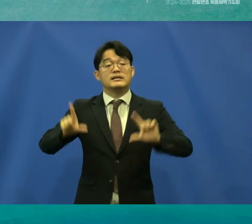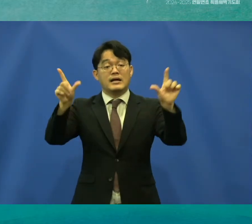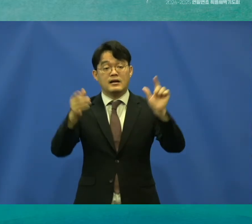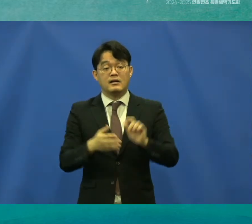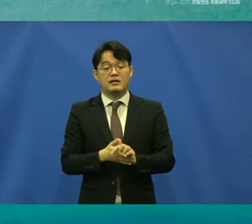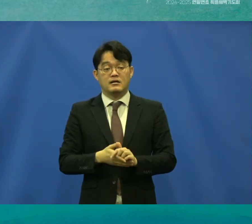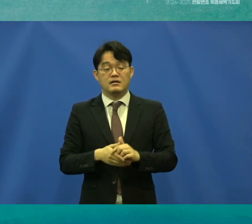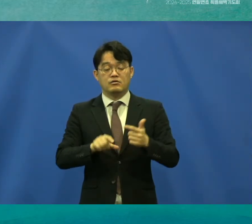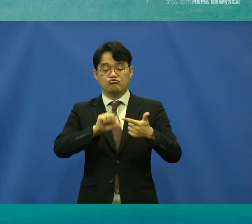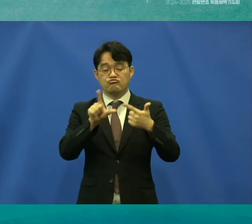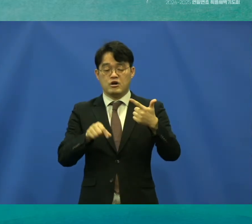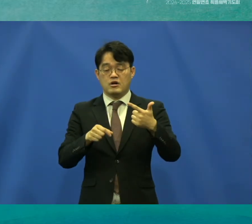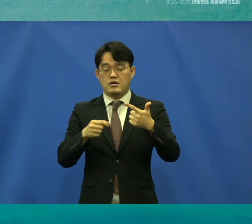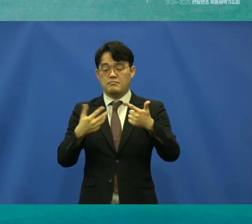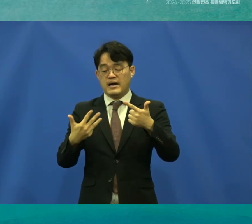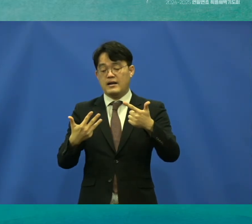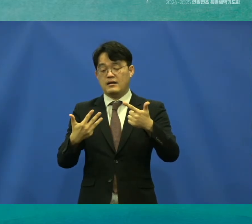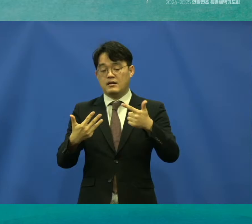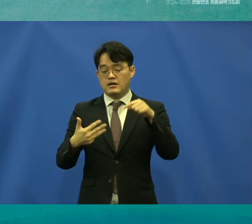말자.